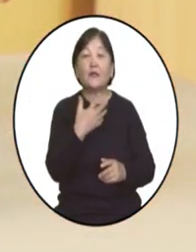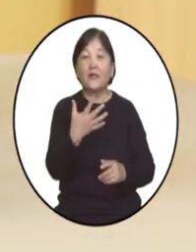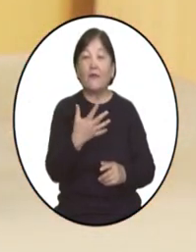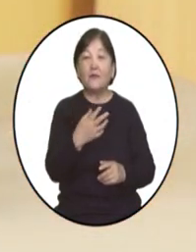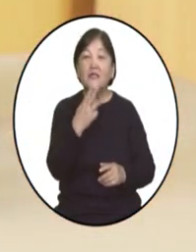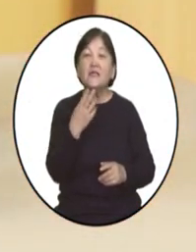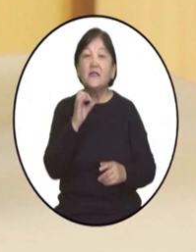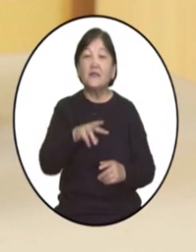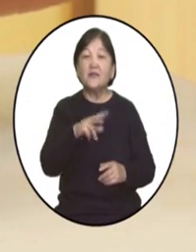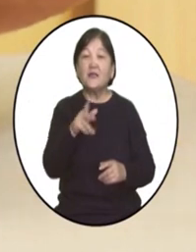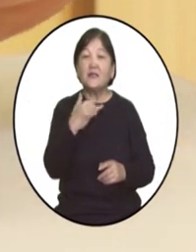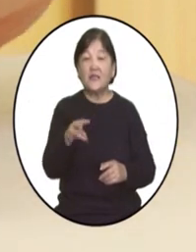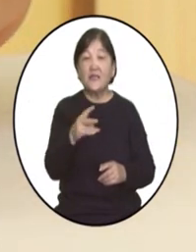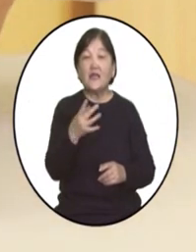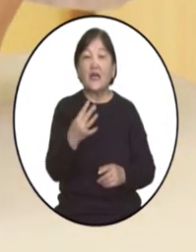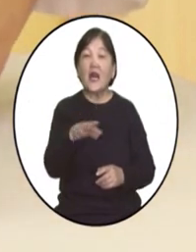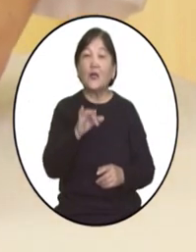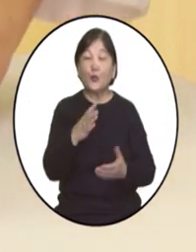24.5°C.